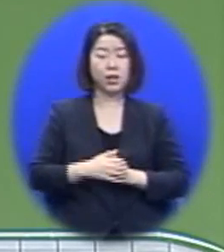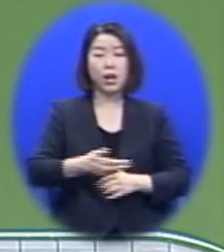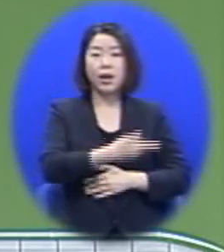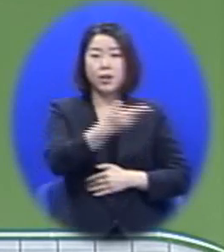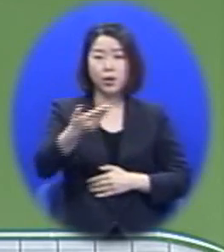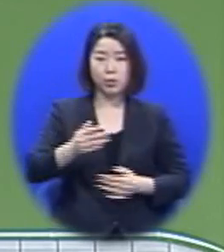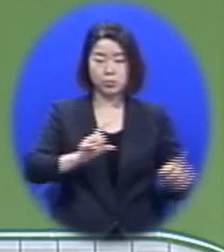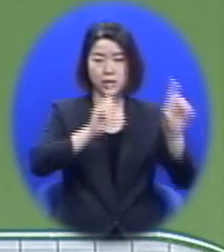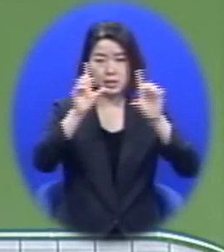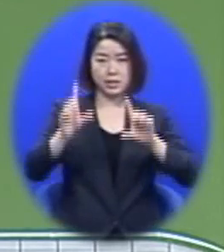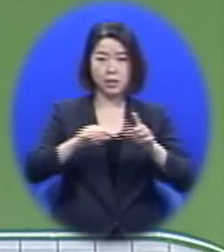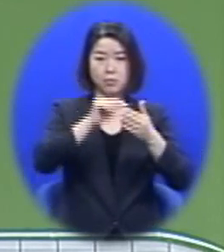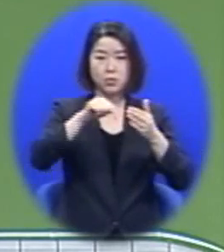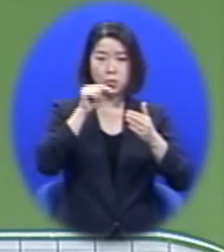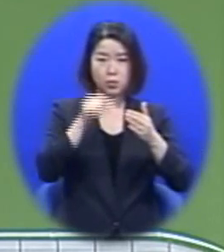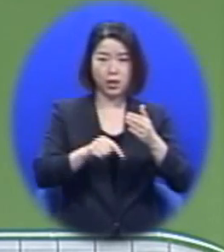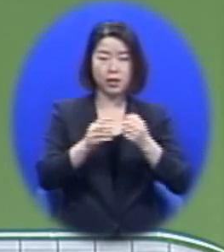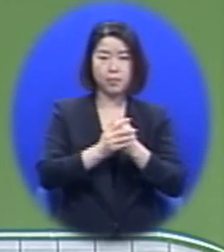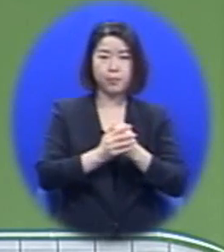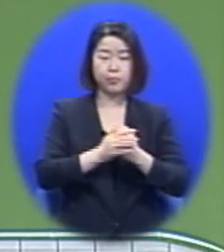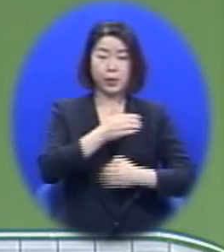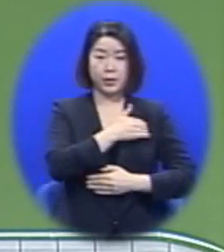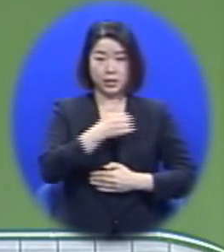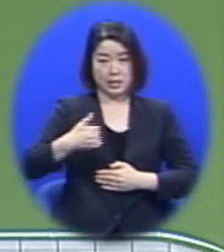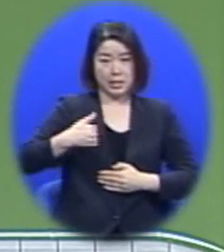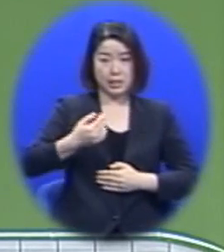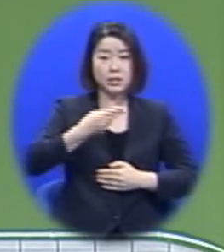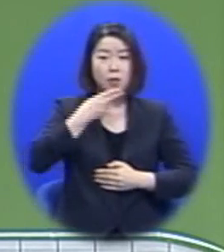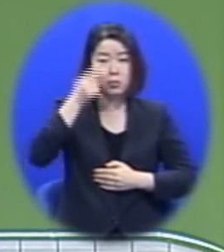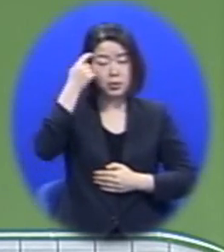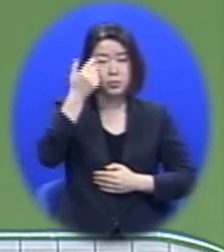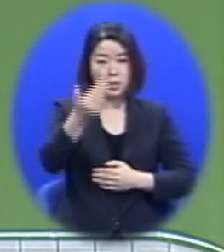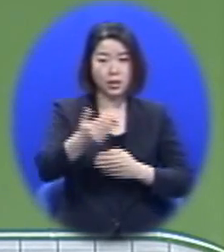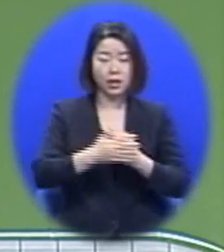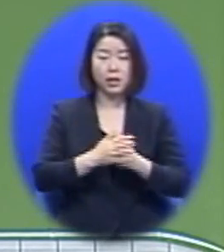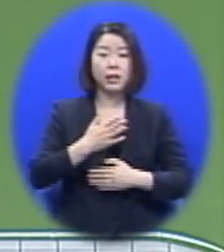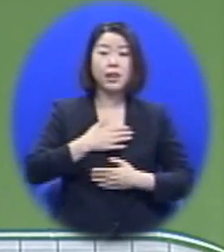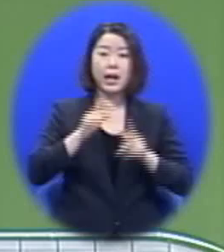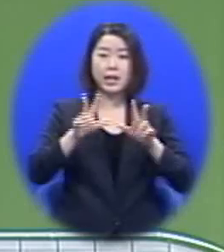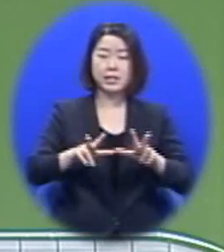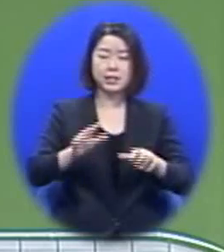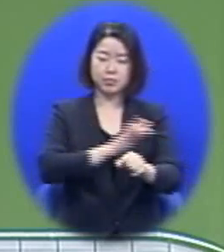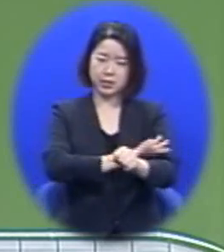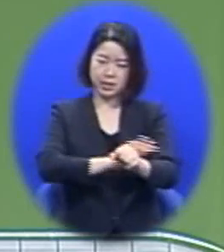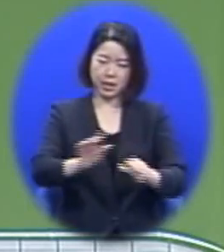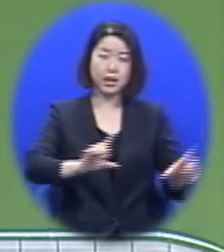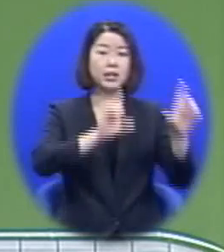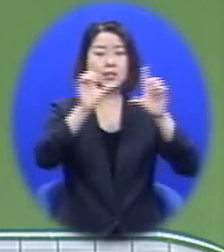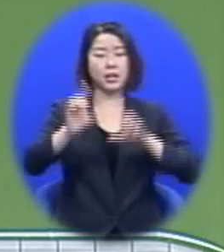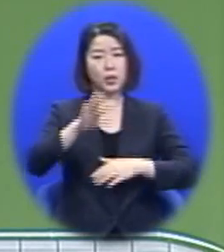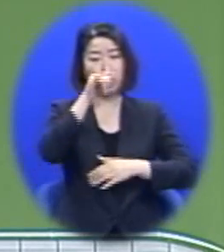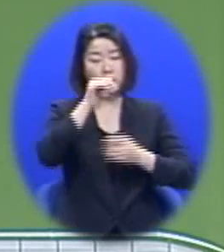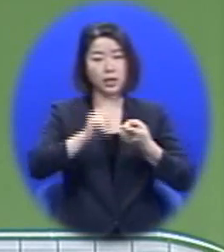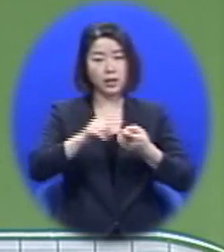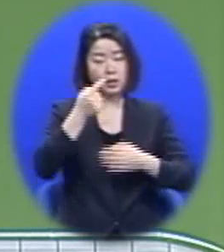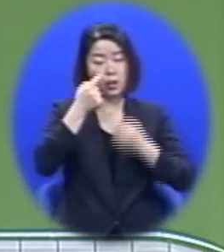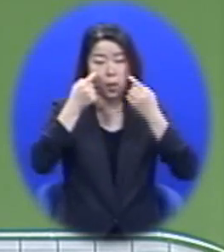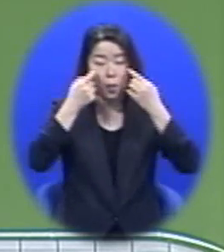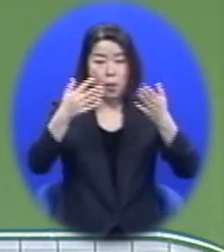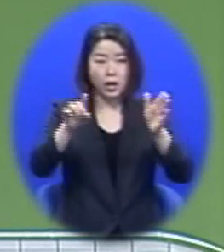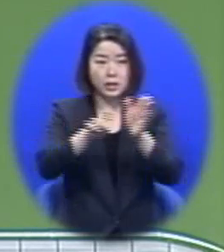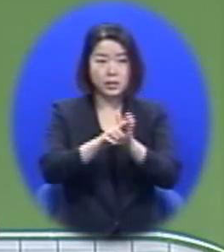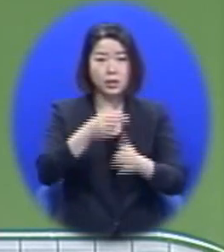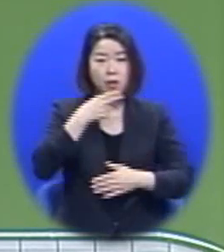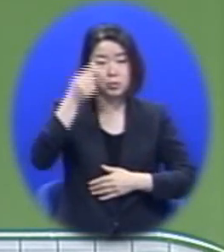여러분의 삶에 자신이 없습니까? 내가 지금 잘 살고 있다는 것에 대해서 확신이 없습니까? 그렇다면